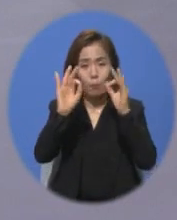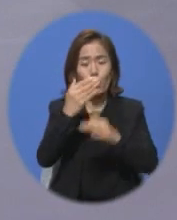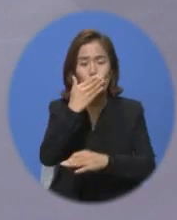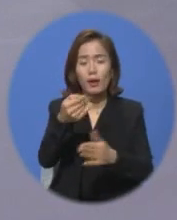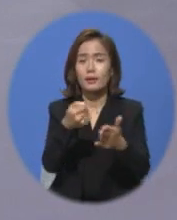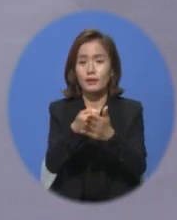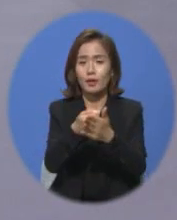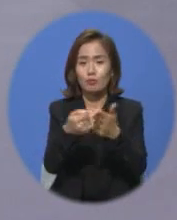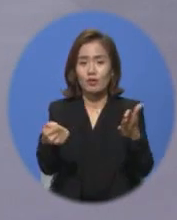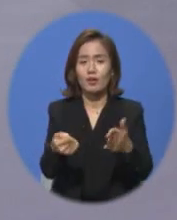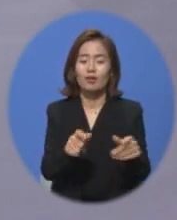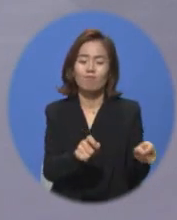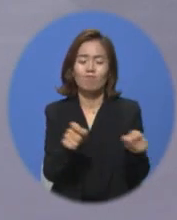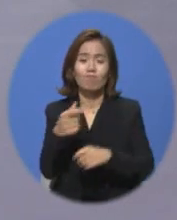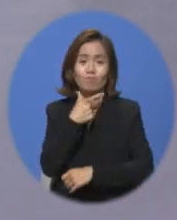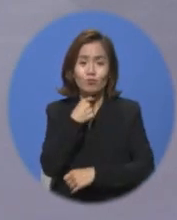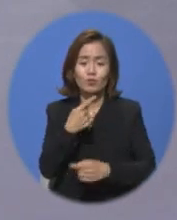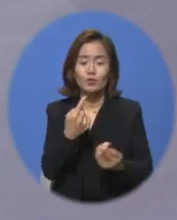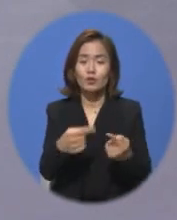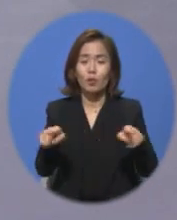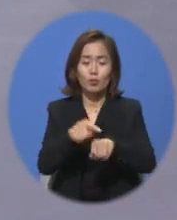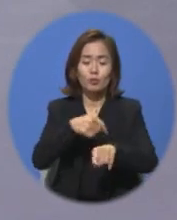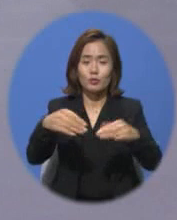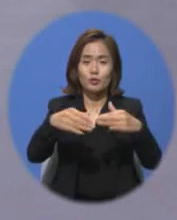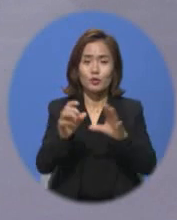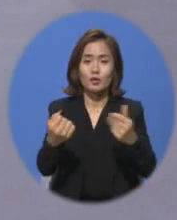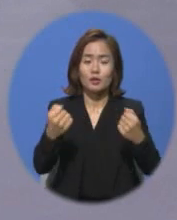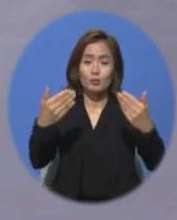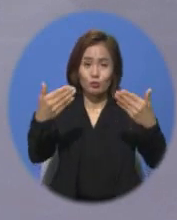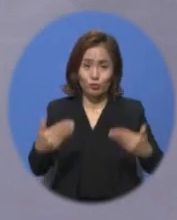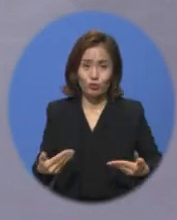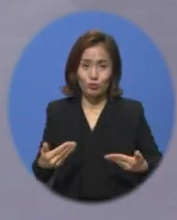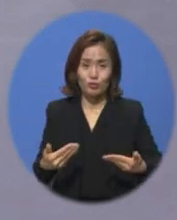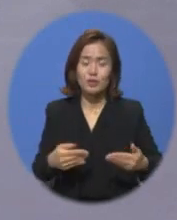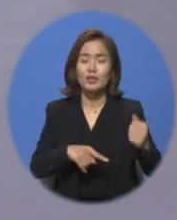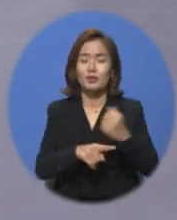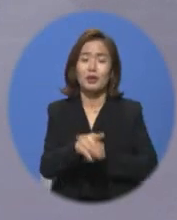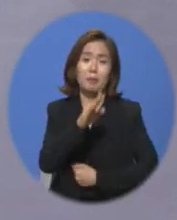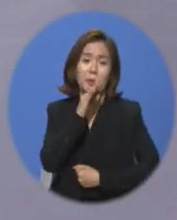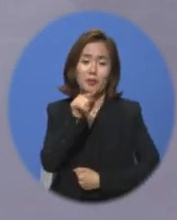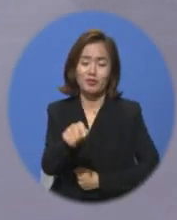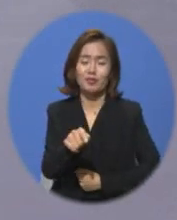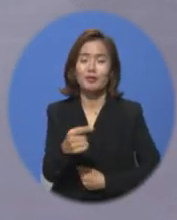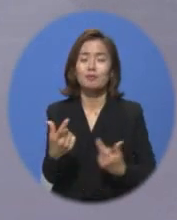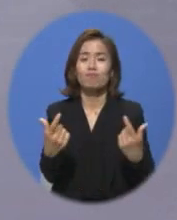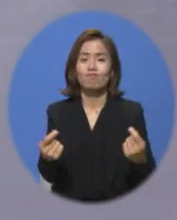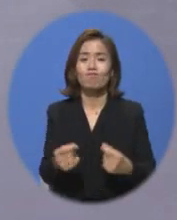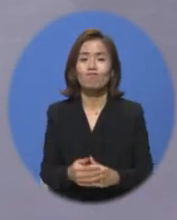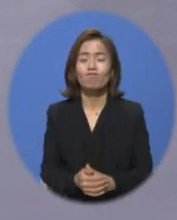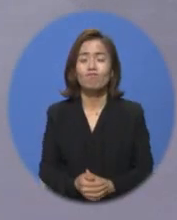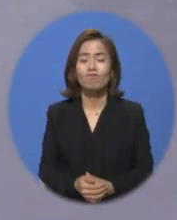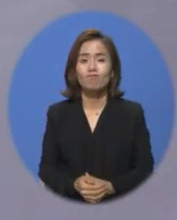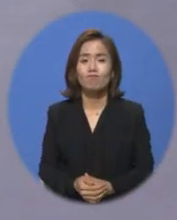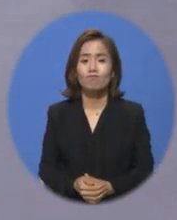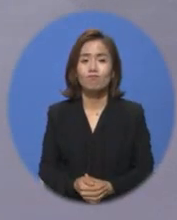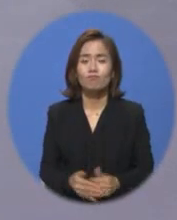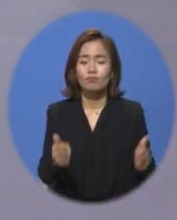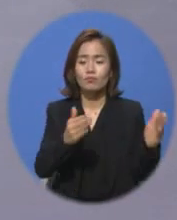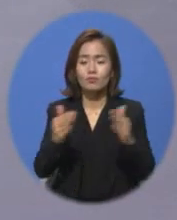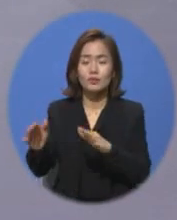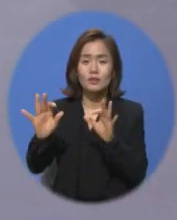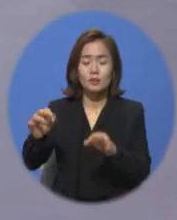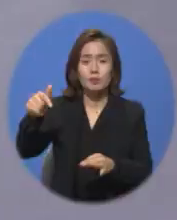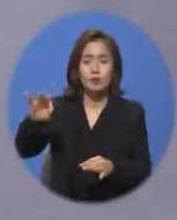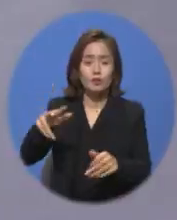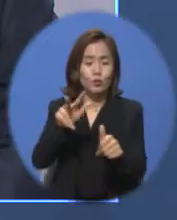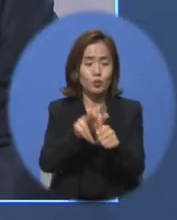.저는 바로그런이유때문에 민주당에힘을실어줘야한다고